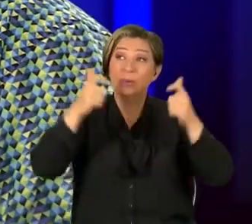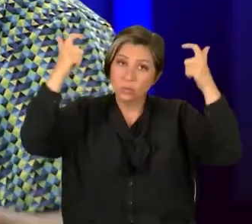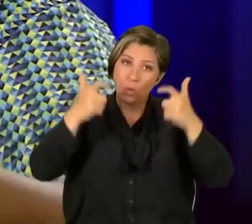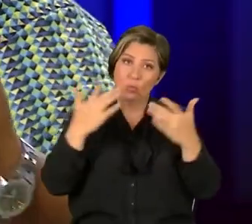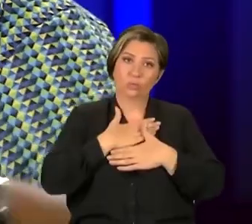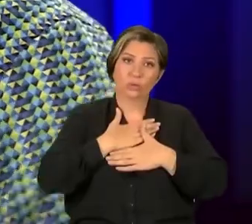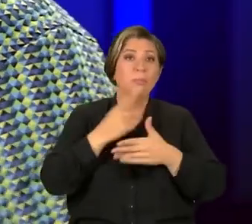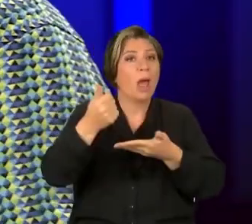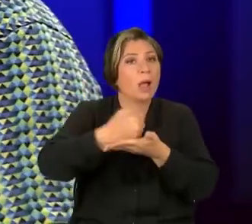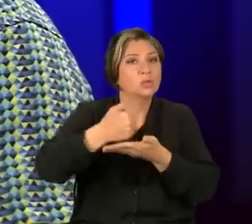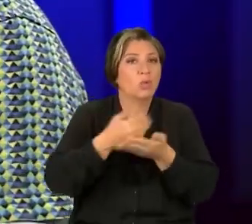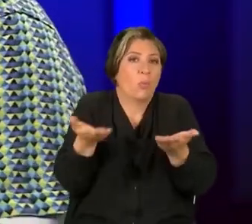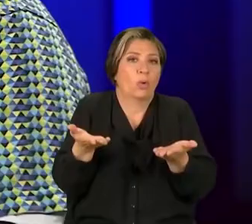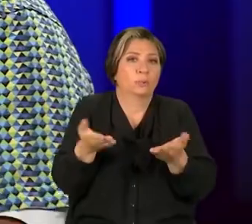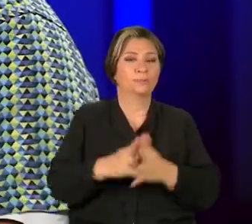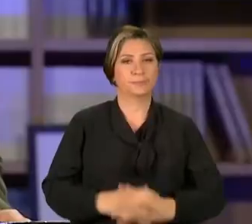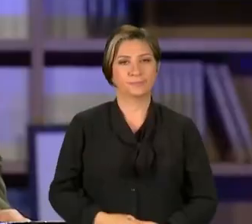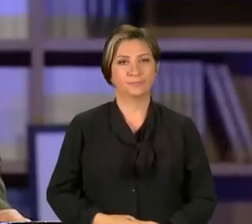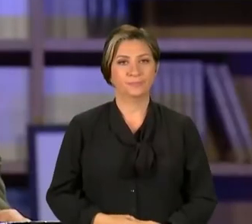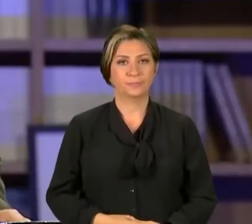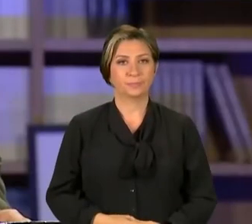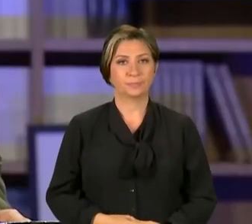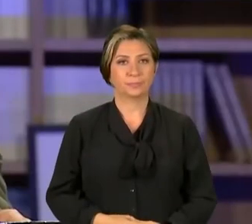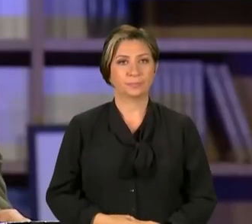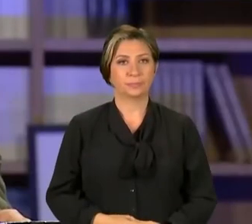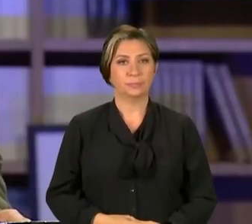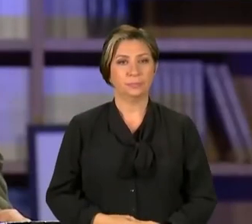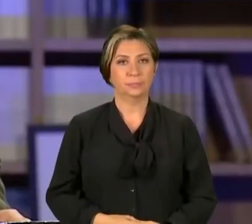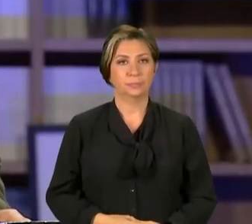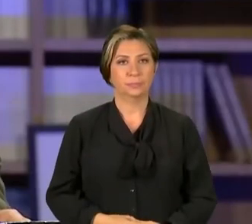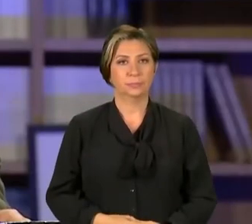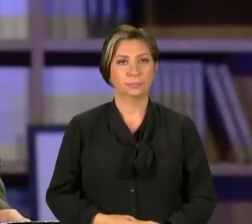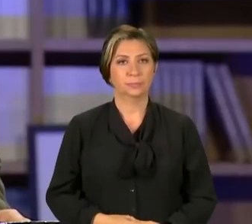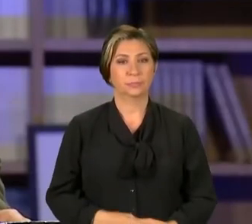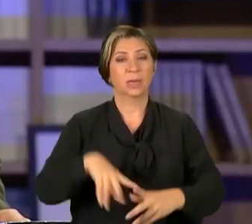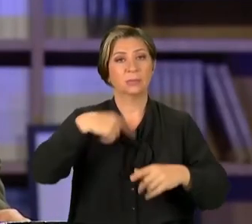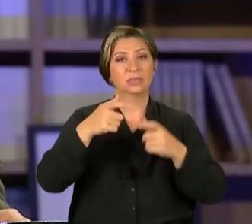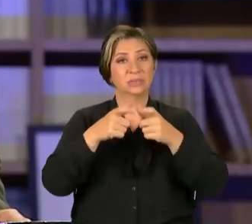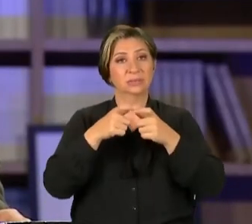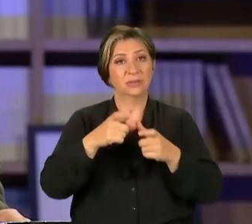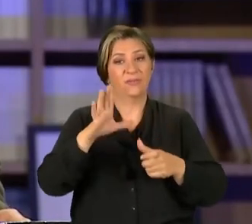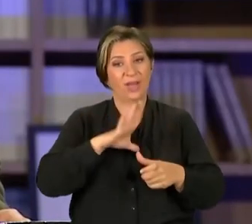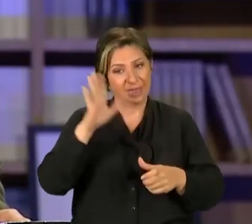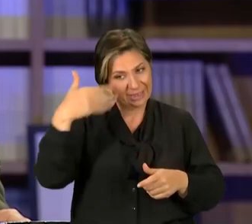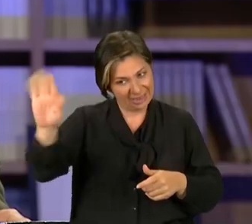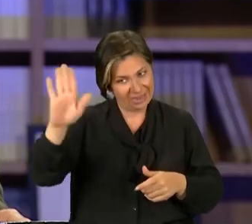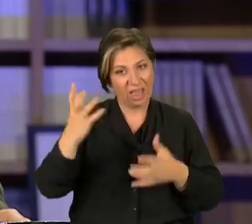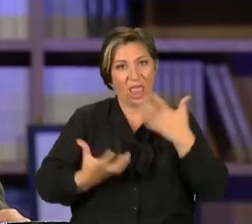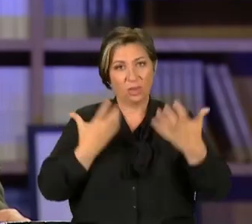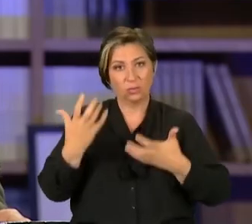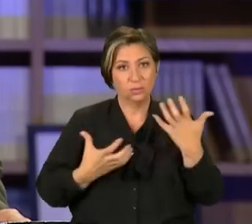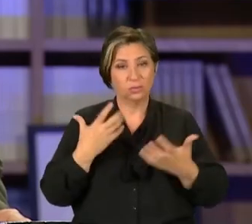geçim kaynağımız bu peki Ee ve Başka singleların da var git yanıyoruz ve